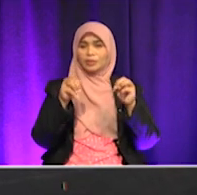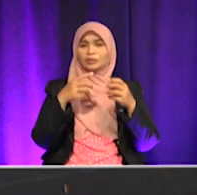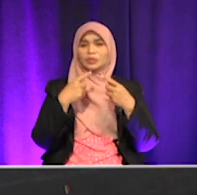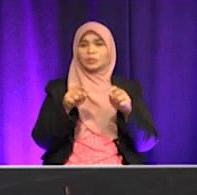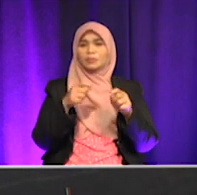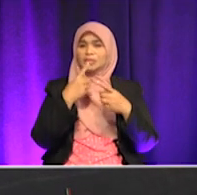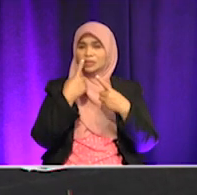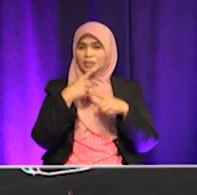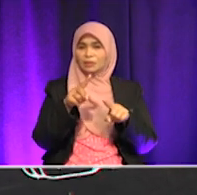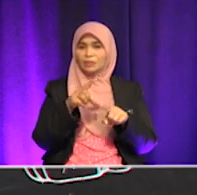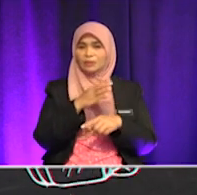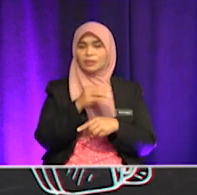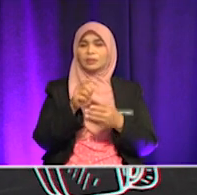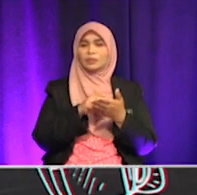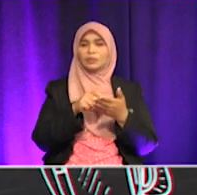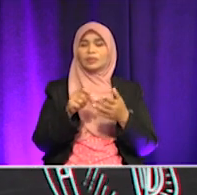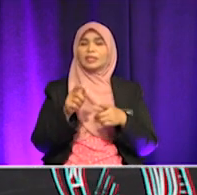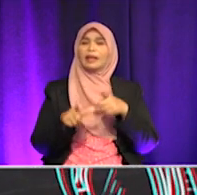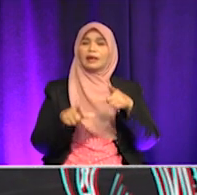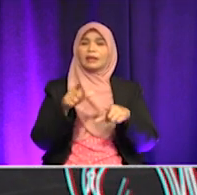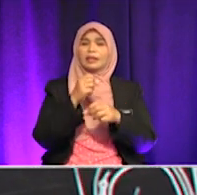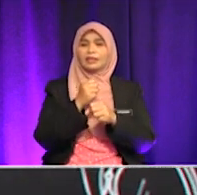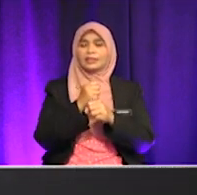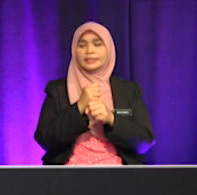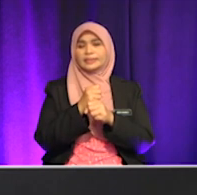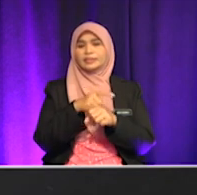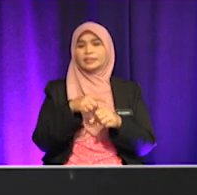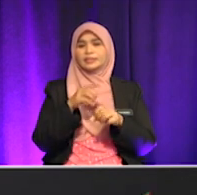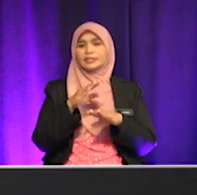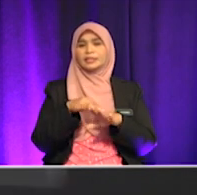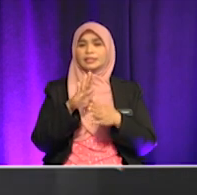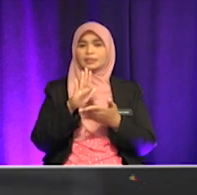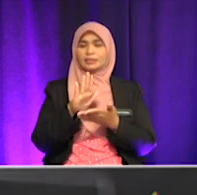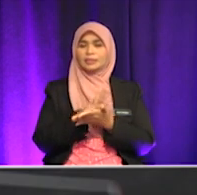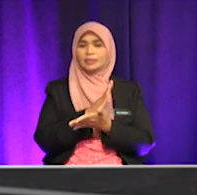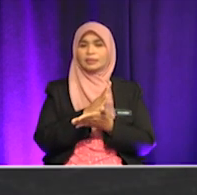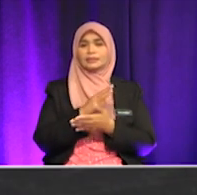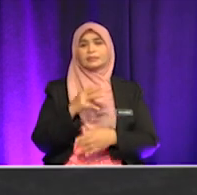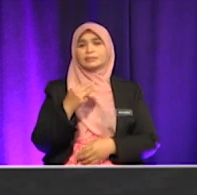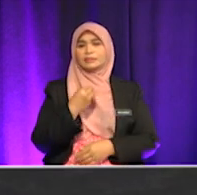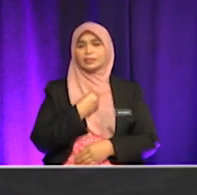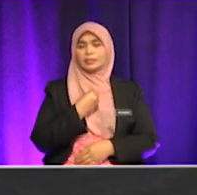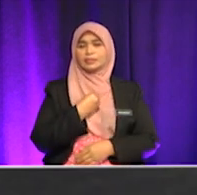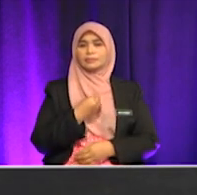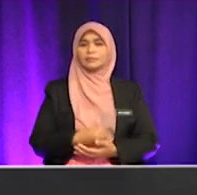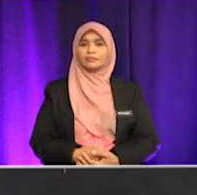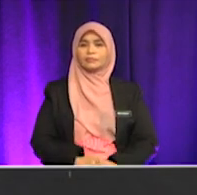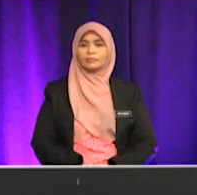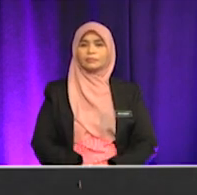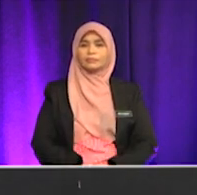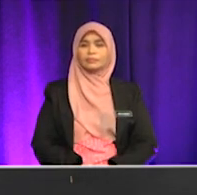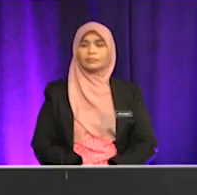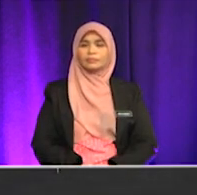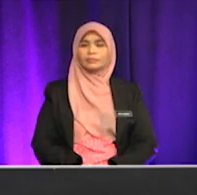dan tulis langkah kerja di atas kertas masing-masing. Baik. Kita mulakan dengan sesi menjawab untuk soalan kali